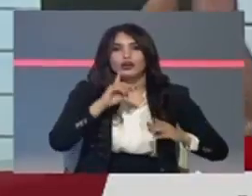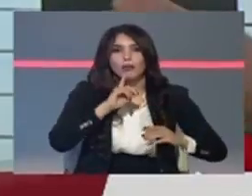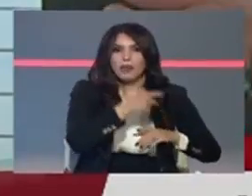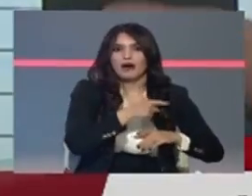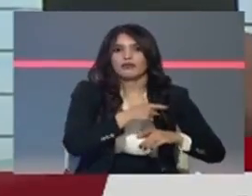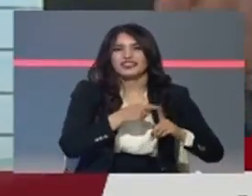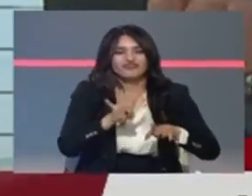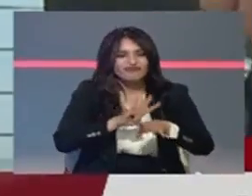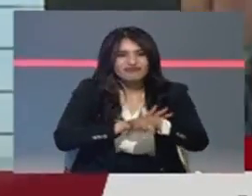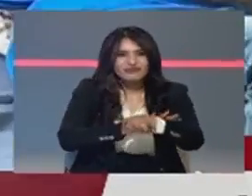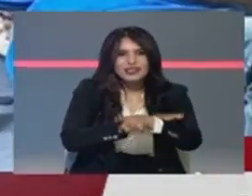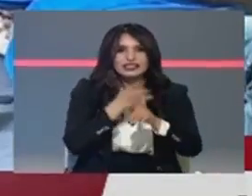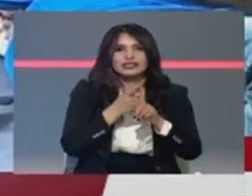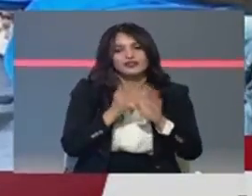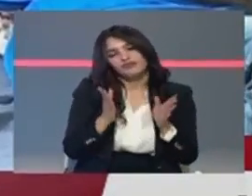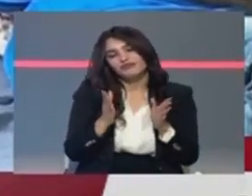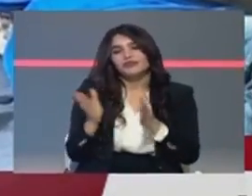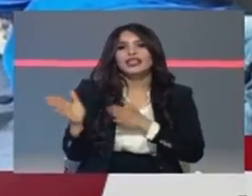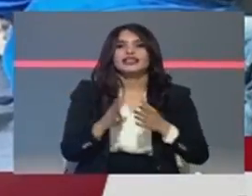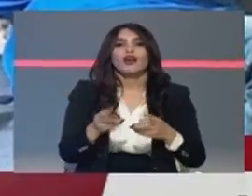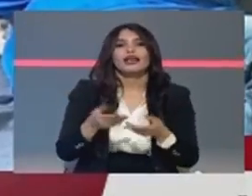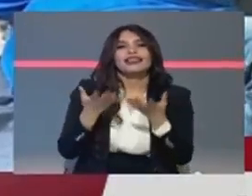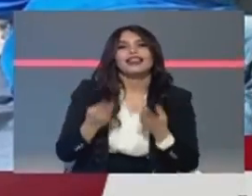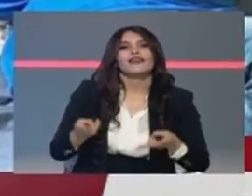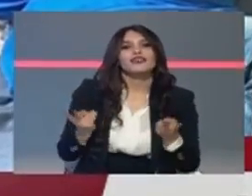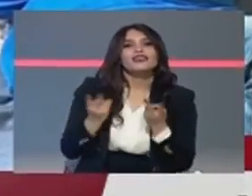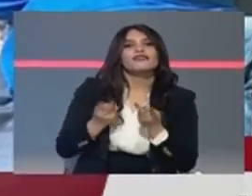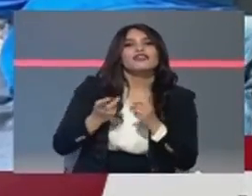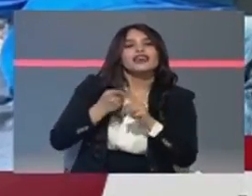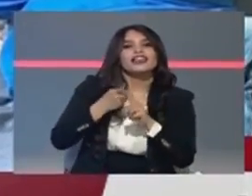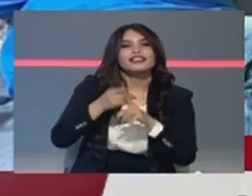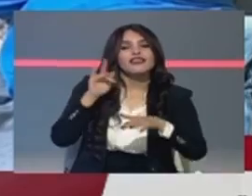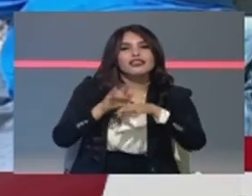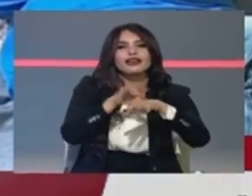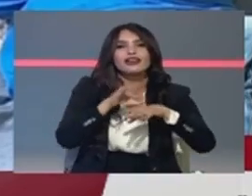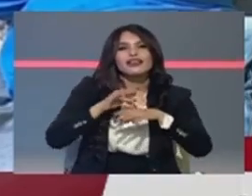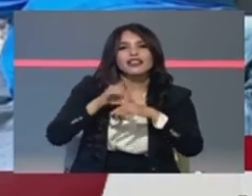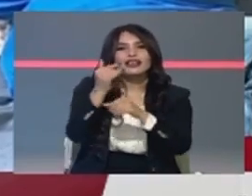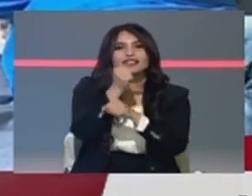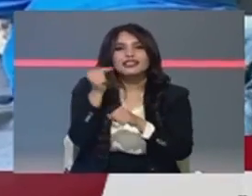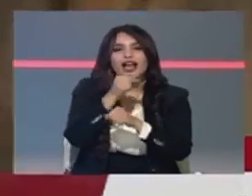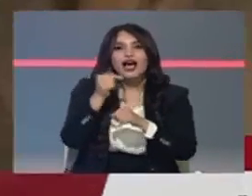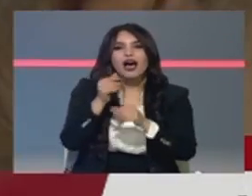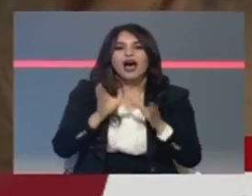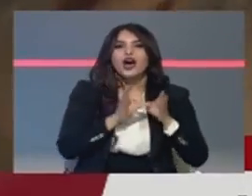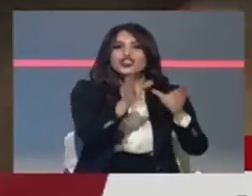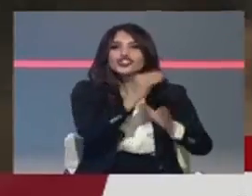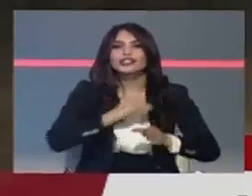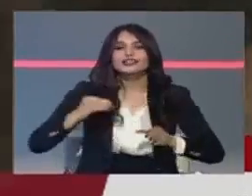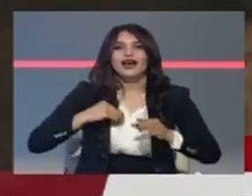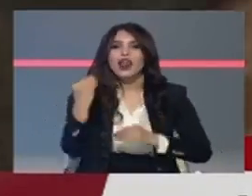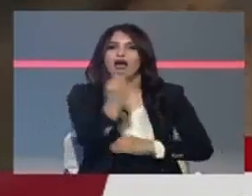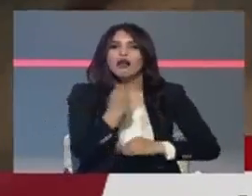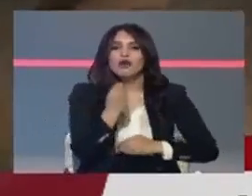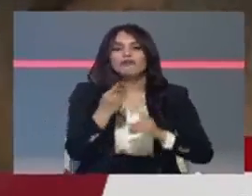ويحس المشاعر هذيك ترجع له. نو وللتخفيف من التأثيرات النفسية السلبية لتجربة الحجر الصحي على الأطفال